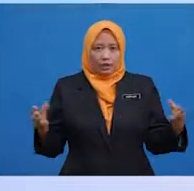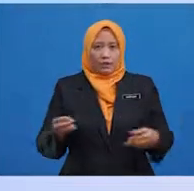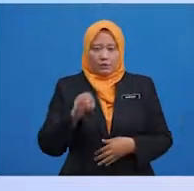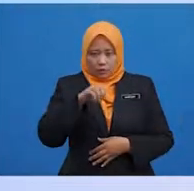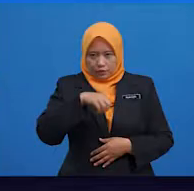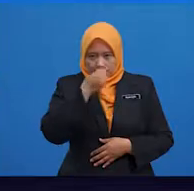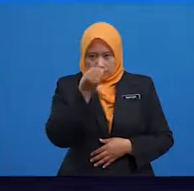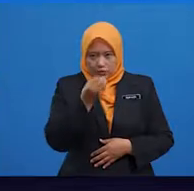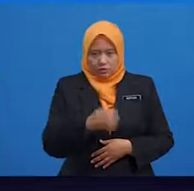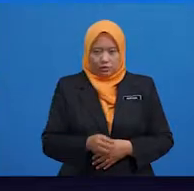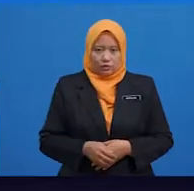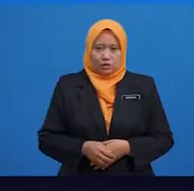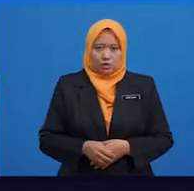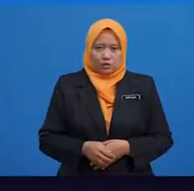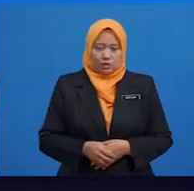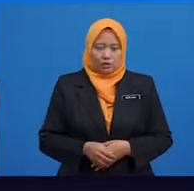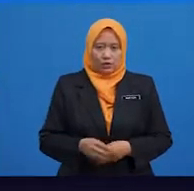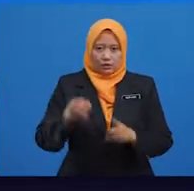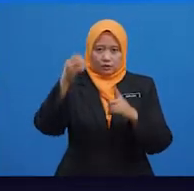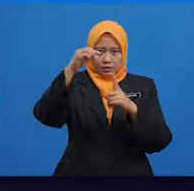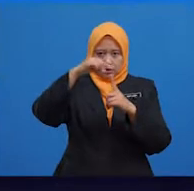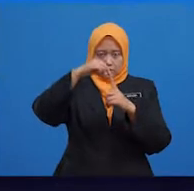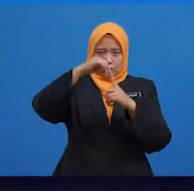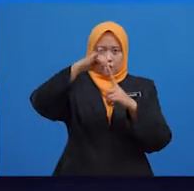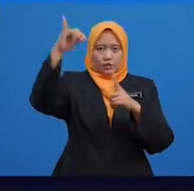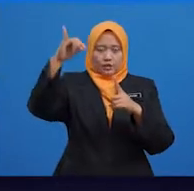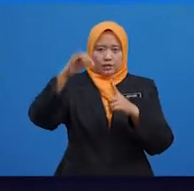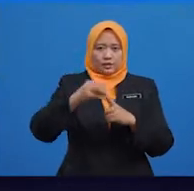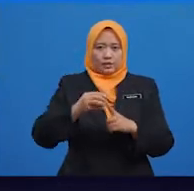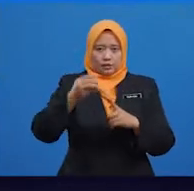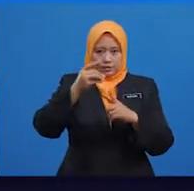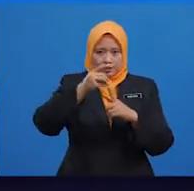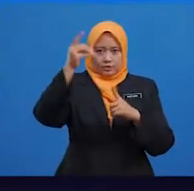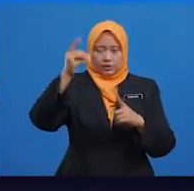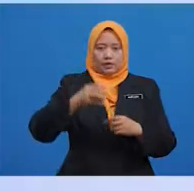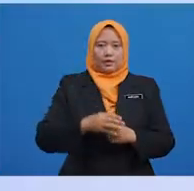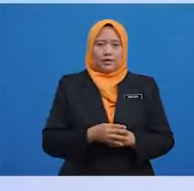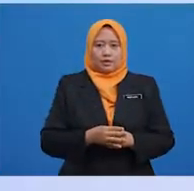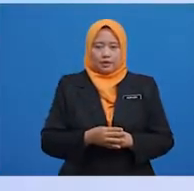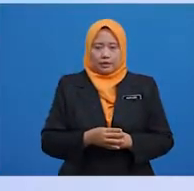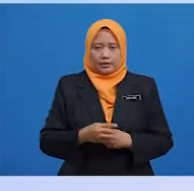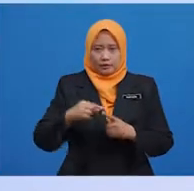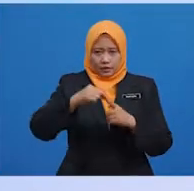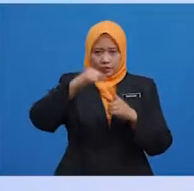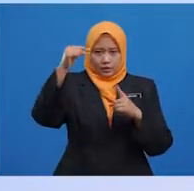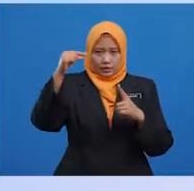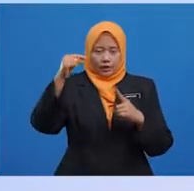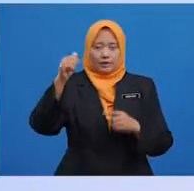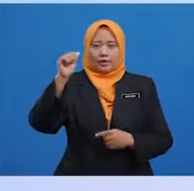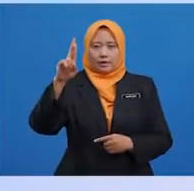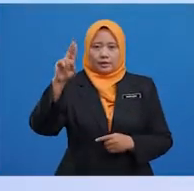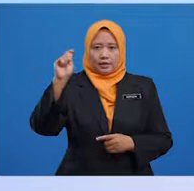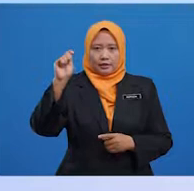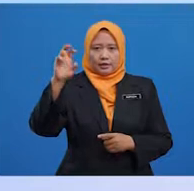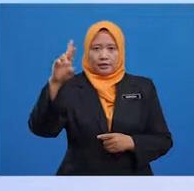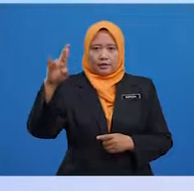vena cava. Tahukah pelajar? Pada tahun 1661, kapileri darah telah ditemui oleh